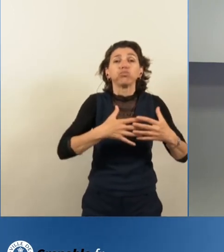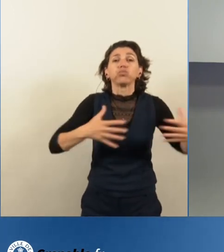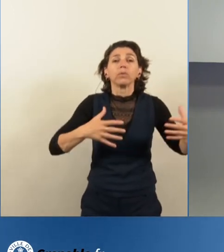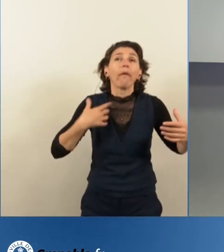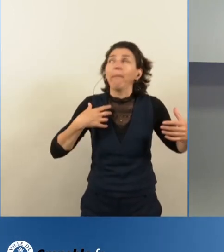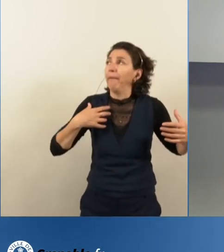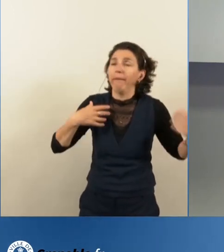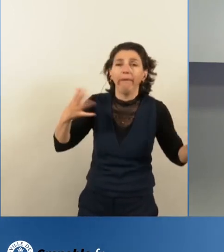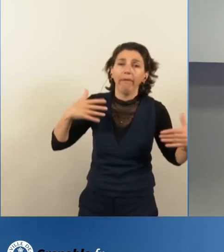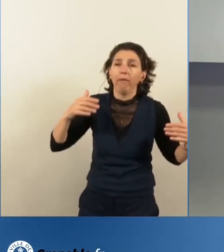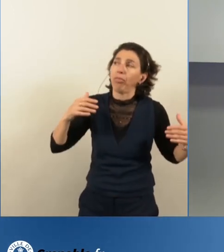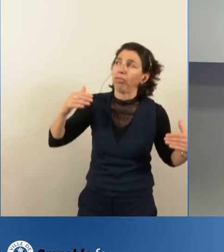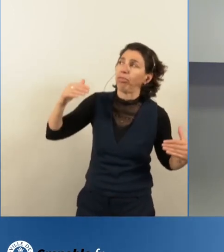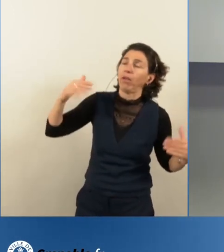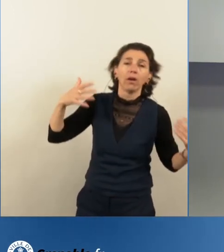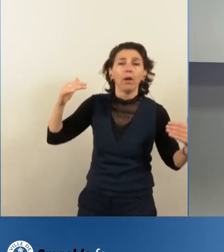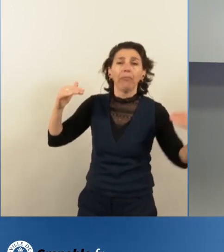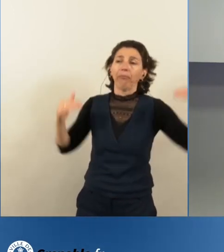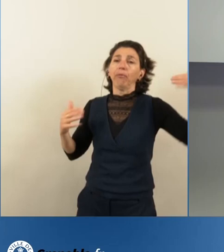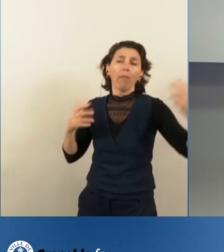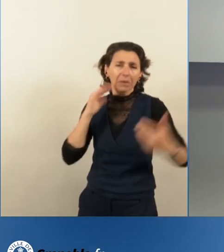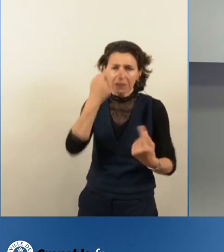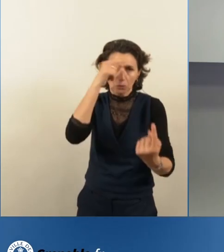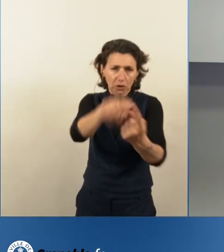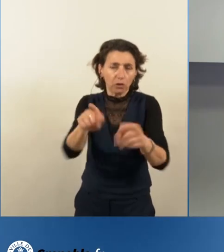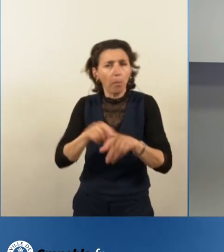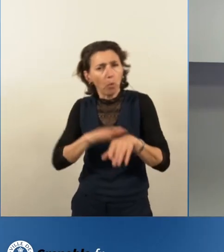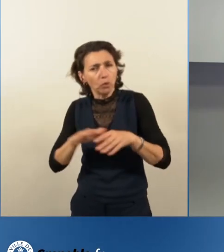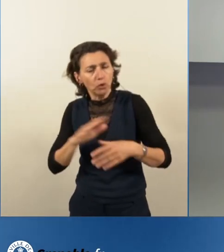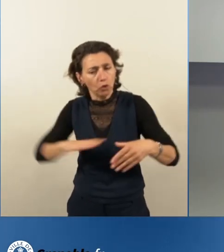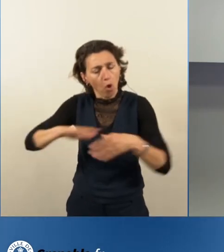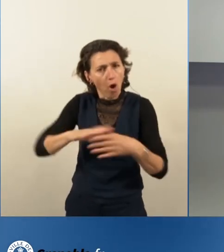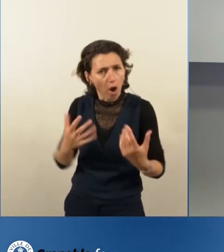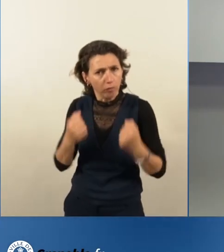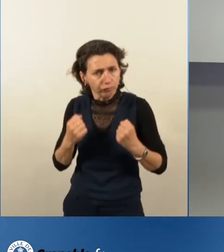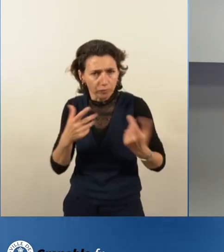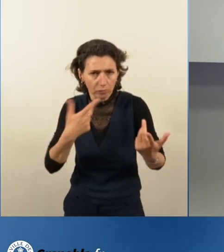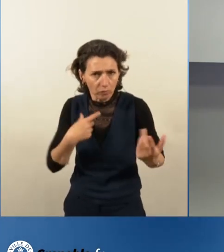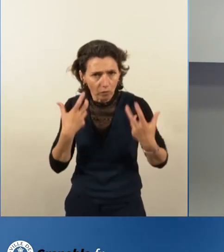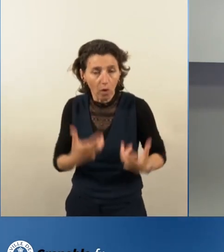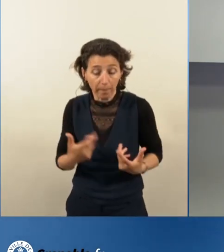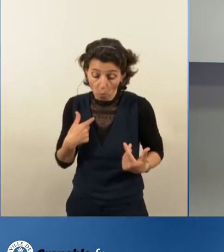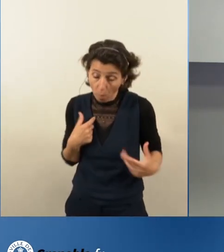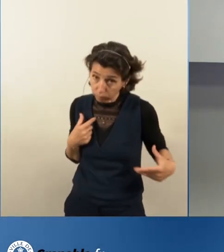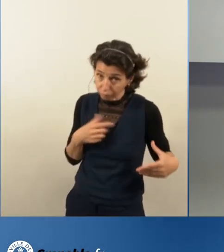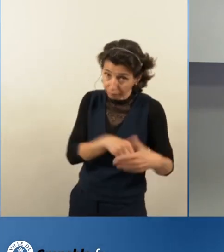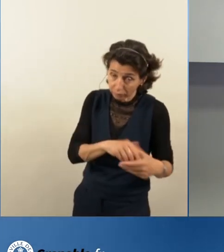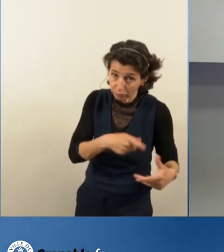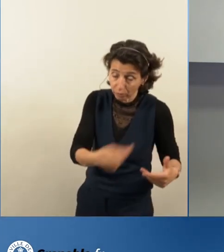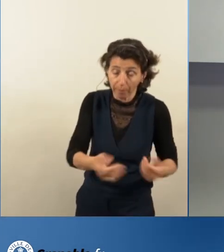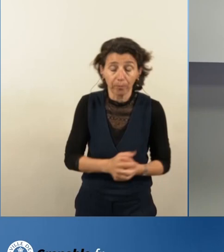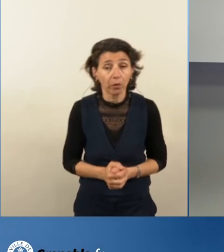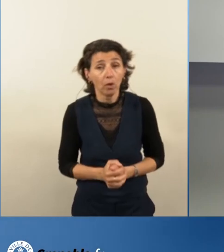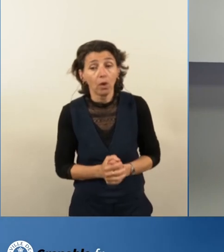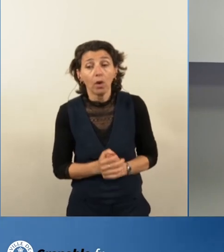que le boeuf mais de faire des politiques publiques locales majeures auxquelles d'ailleurs nous sommes associés et auxquels pour ma part je suis associé